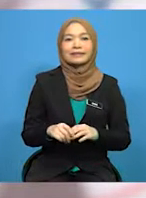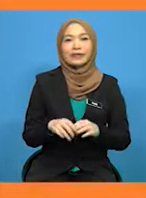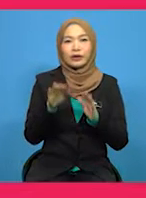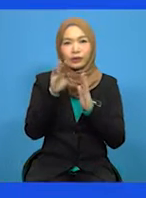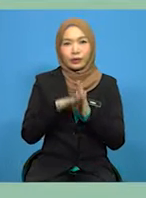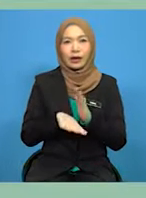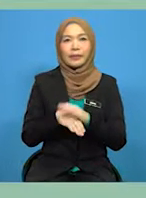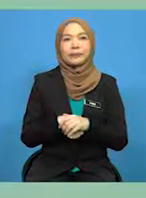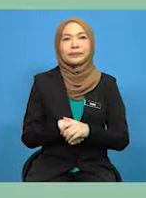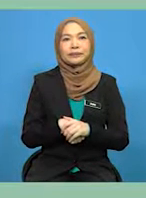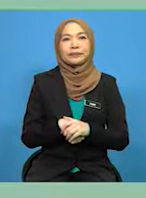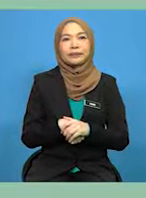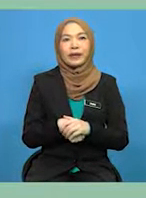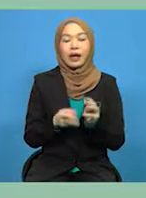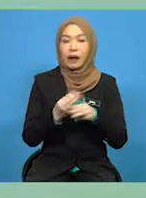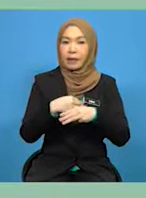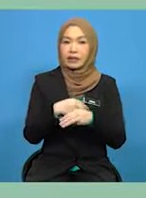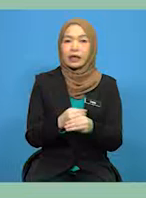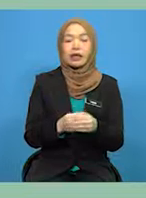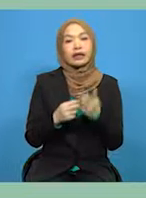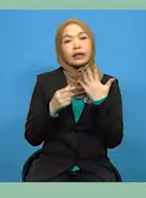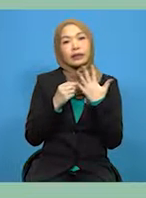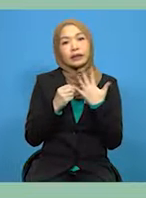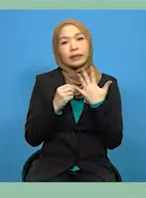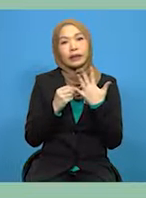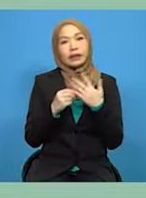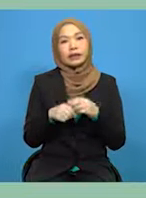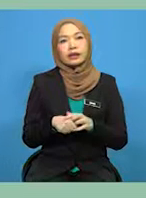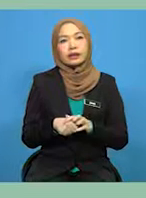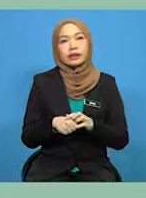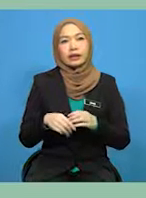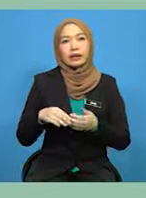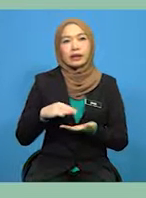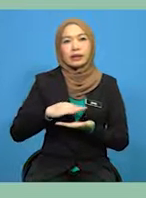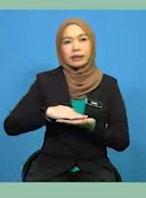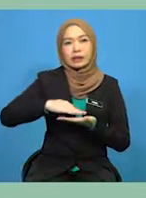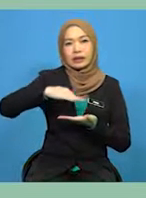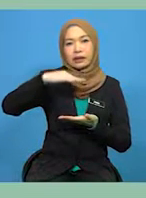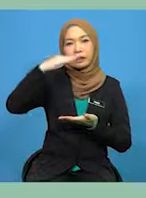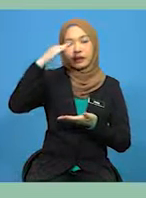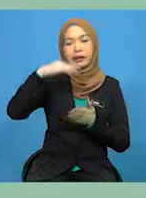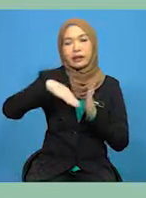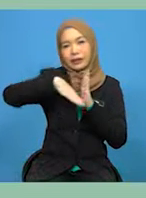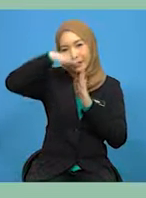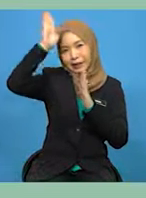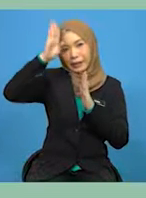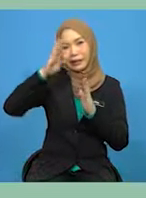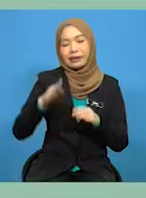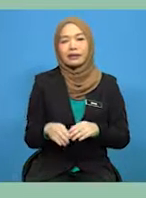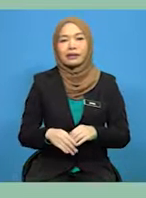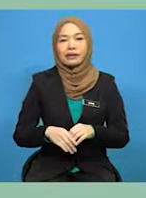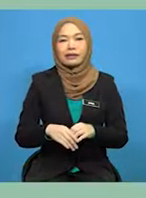anggar. Masalah yang kelima ialah masalah kenaikan harga barang.